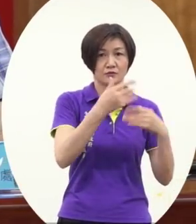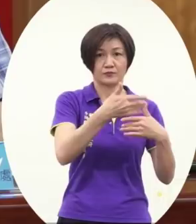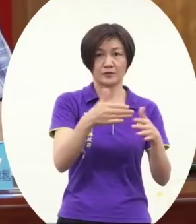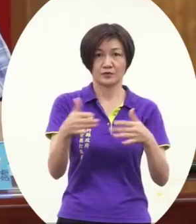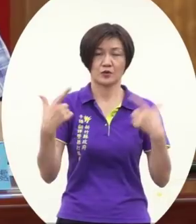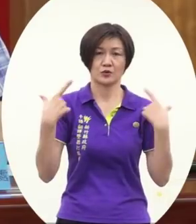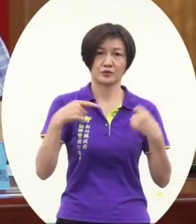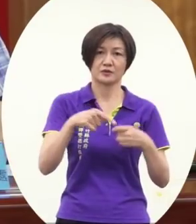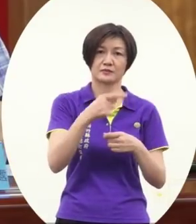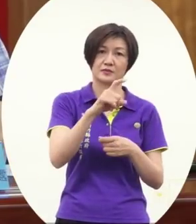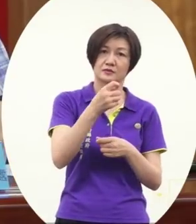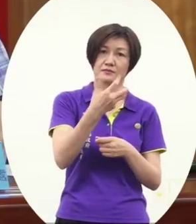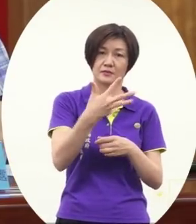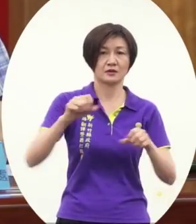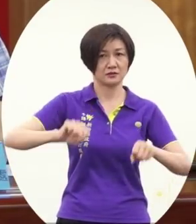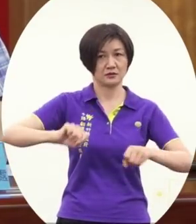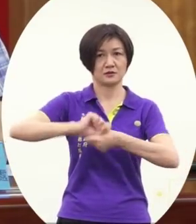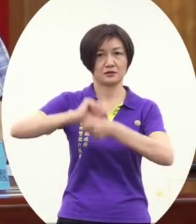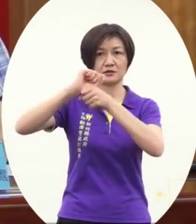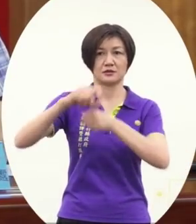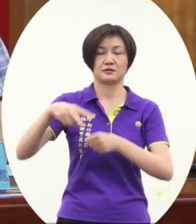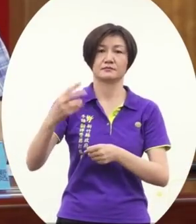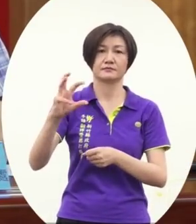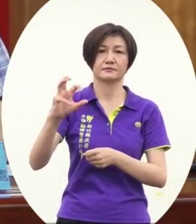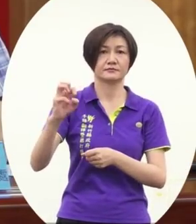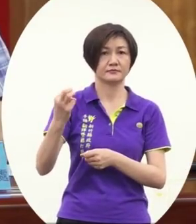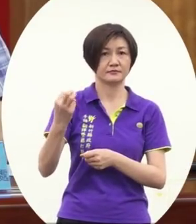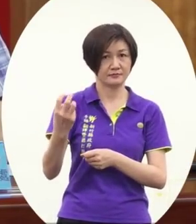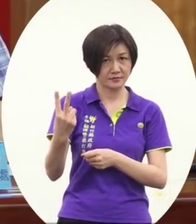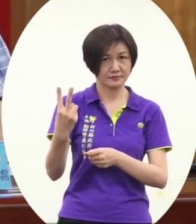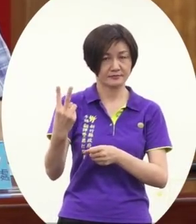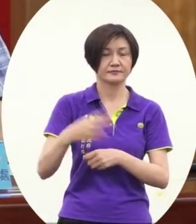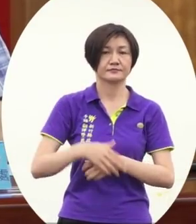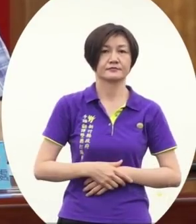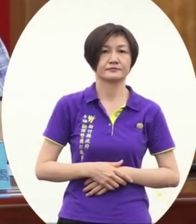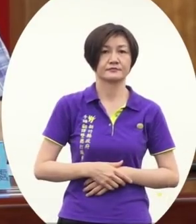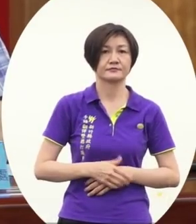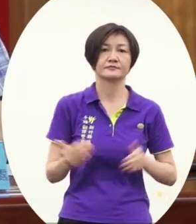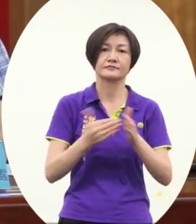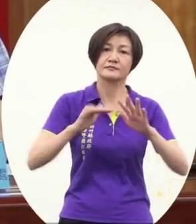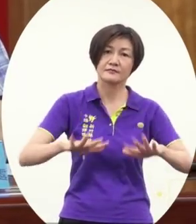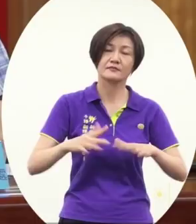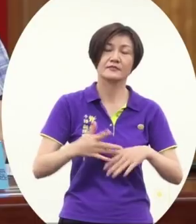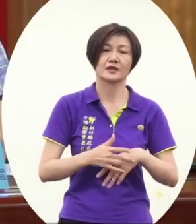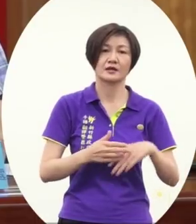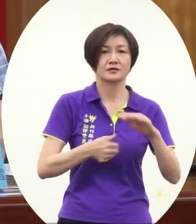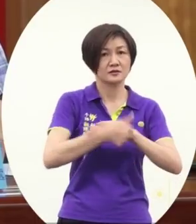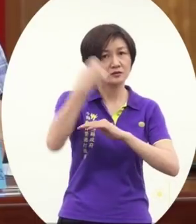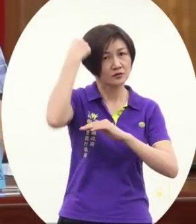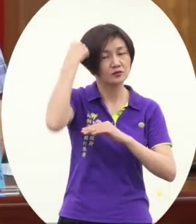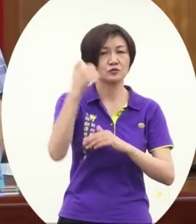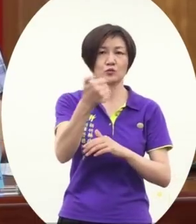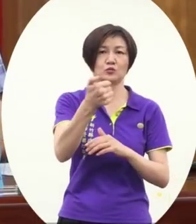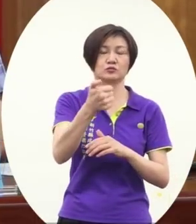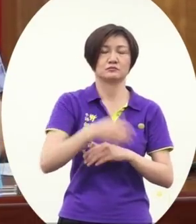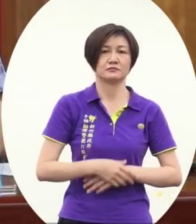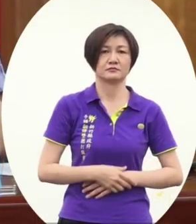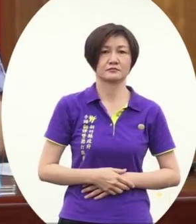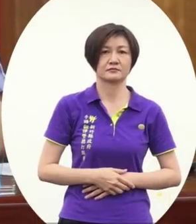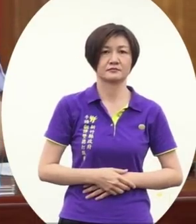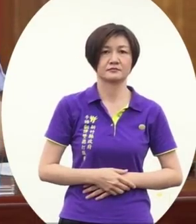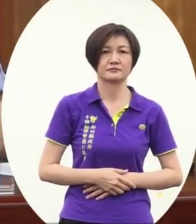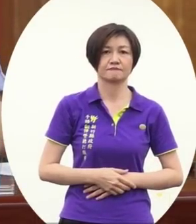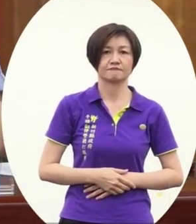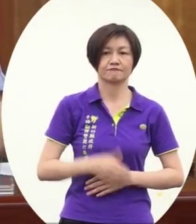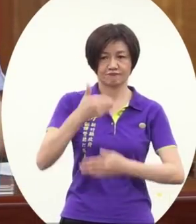的118间已经扩充为282间，那截至今日为止使用的间数是50间，那事实上还有很